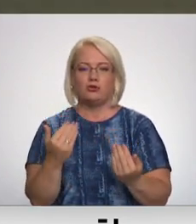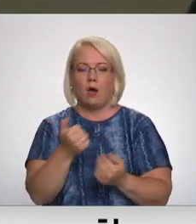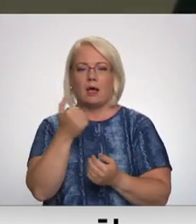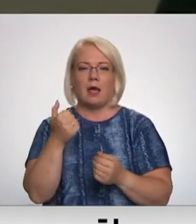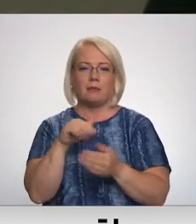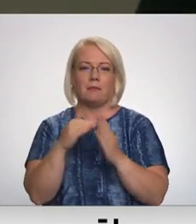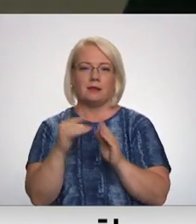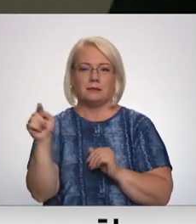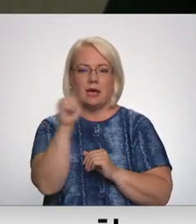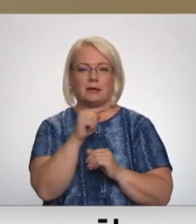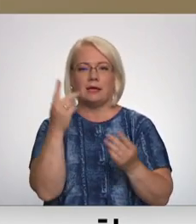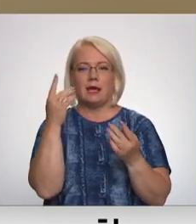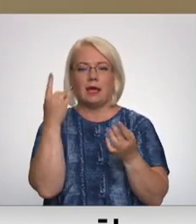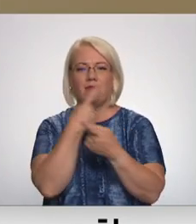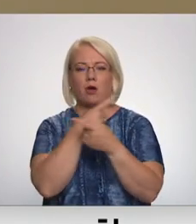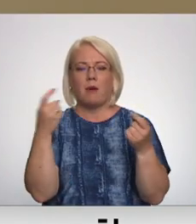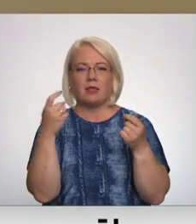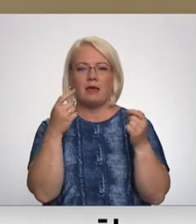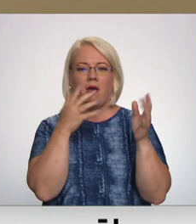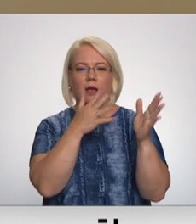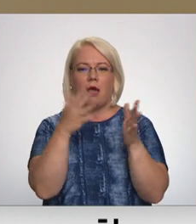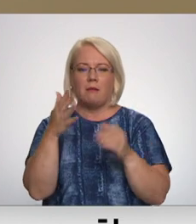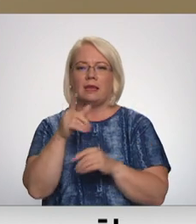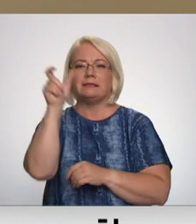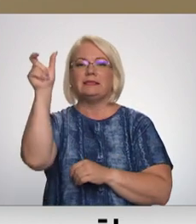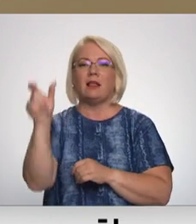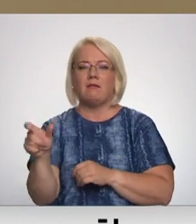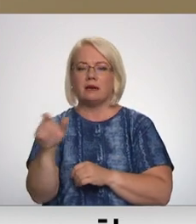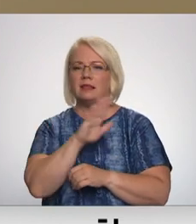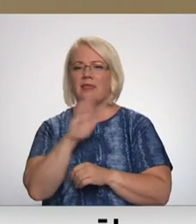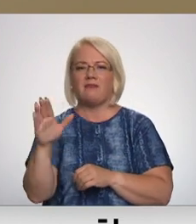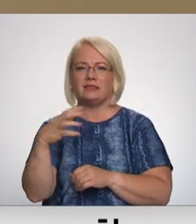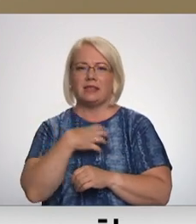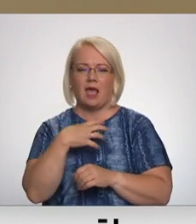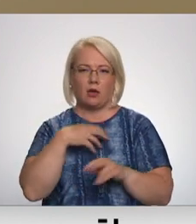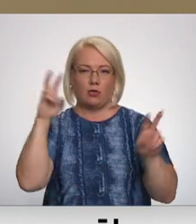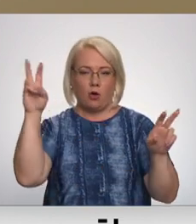īstenot informatīvā kampaņa Cilvēks nevis diagnoze. Paredzēts, ka turpmāk tā notiks arī